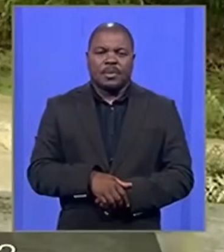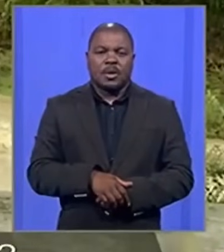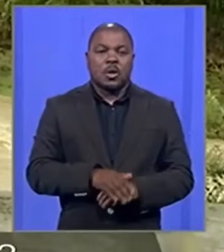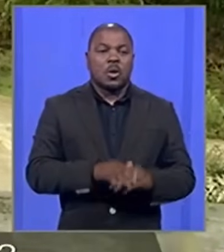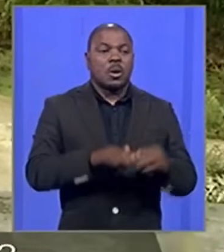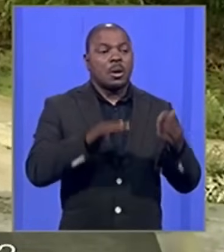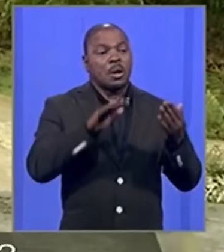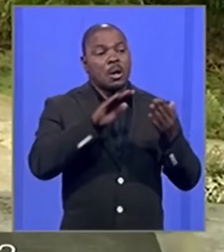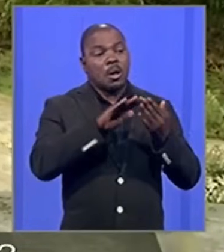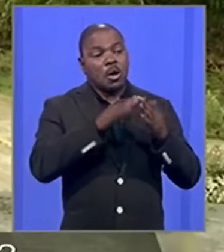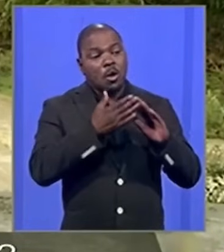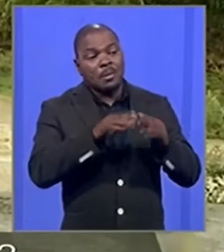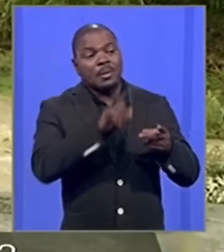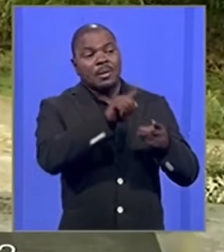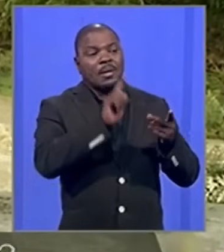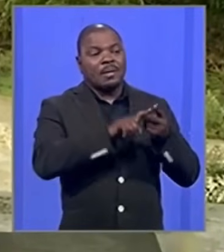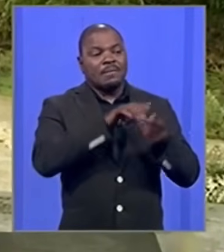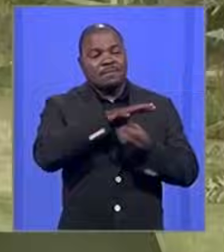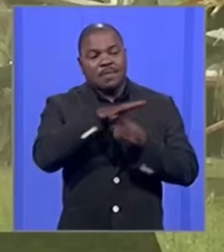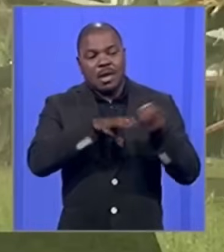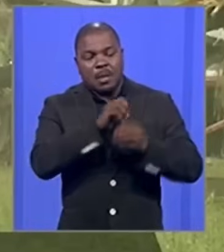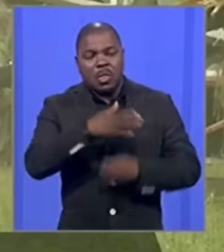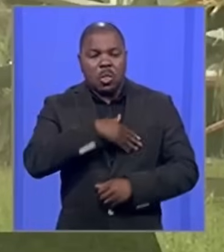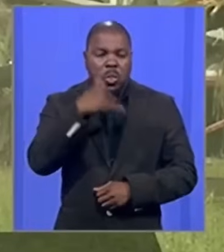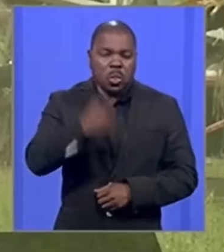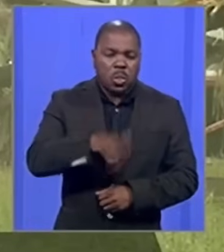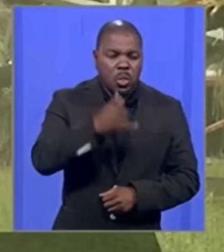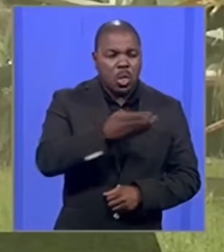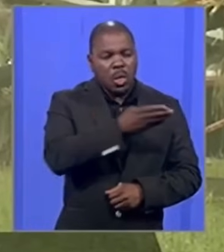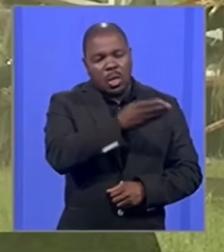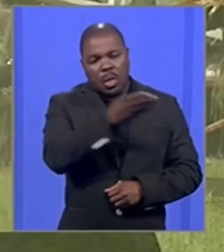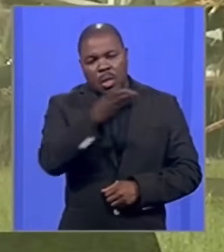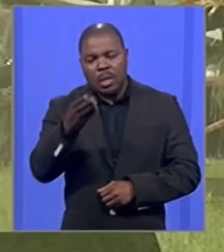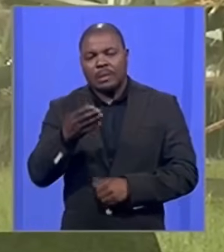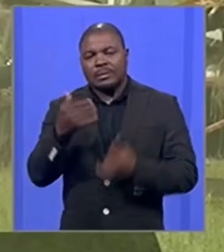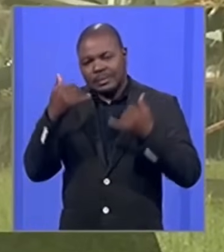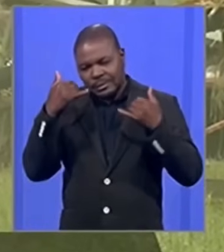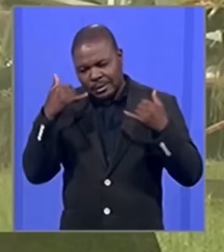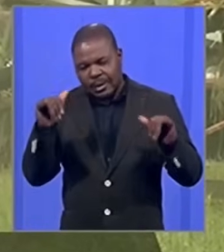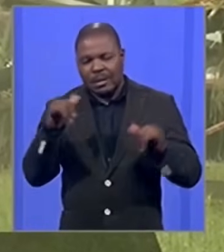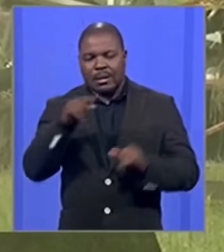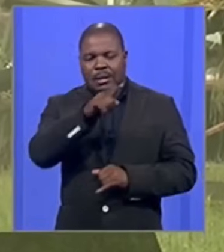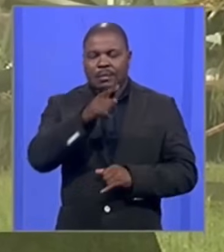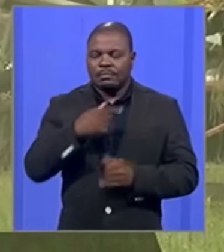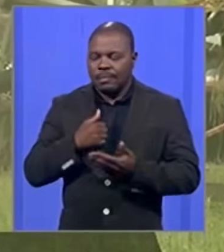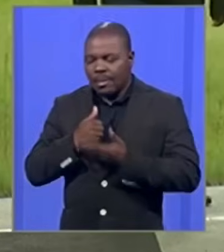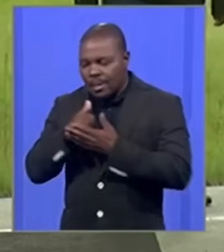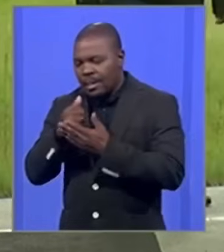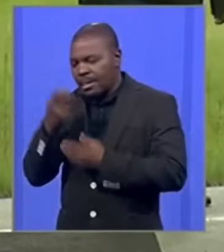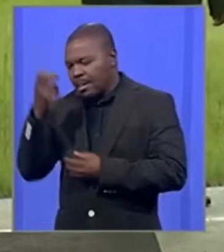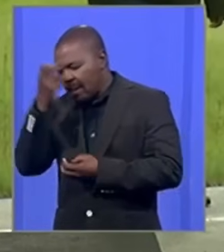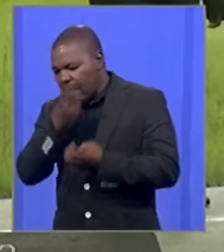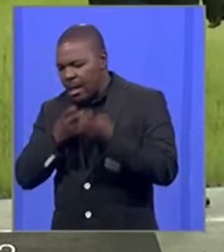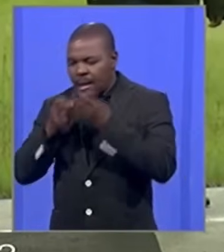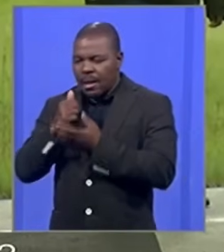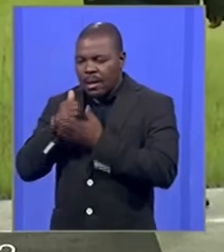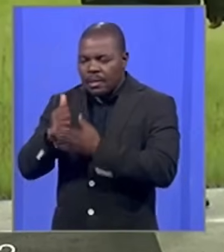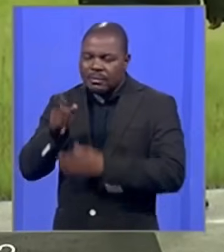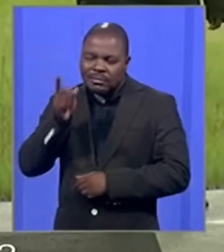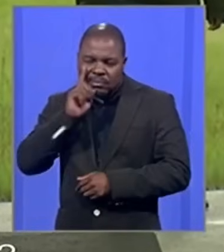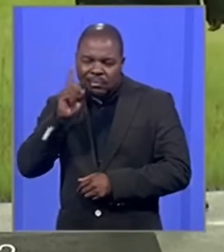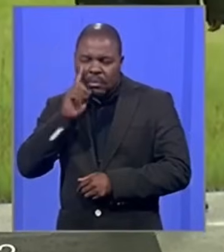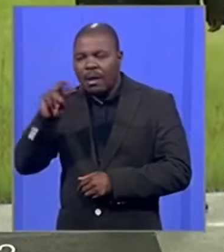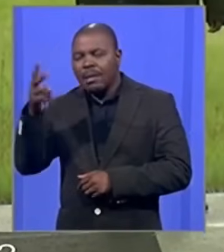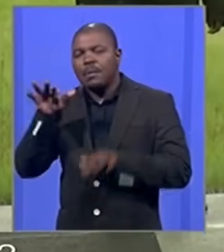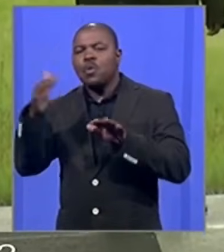Baagi le ba malapa a amegileng mo kutlobotlhokong e ba ntse ba tsweletse go thusa ba phaloso go leka go